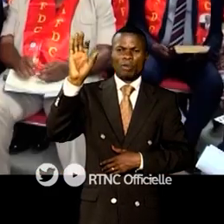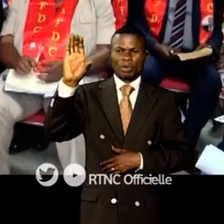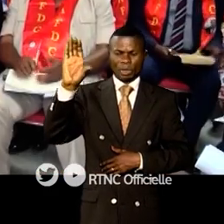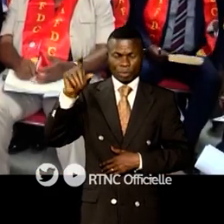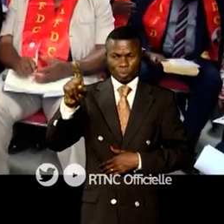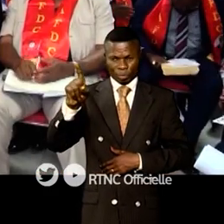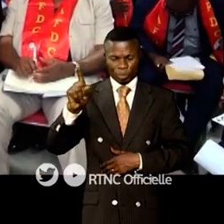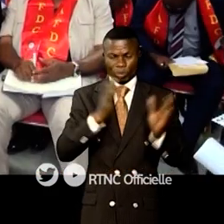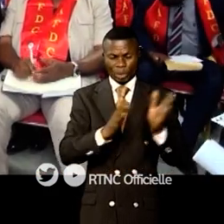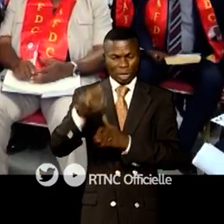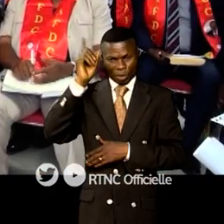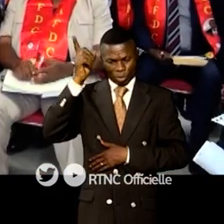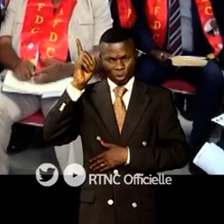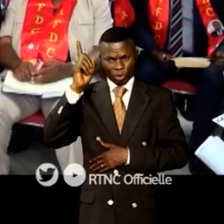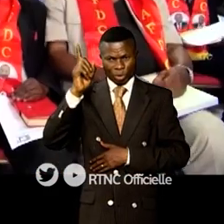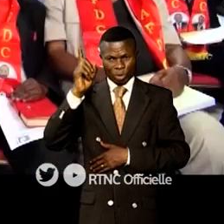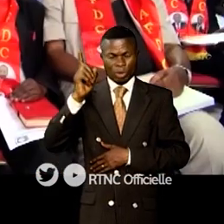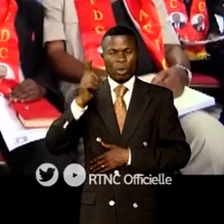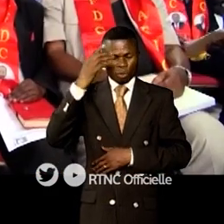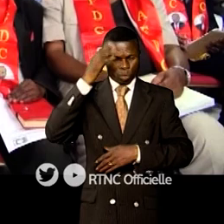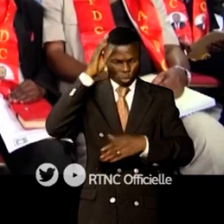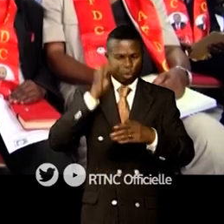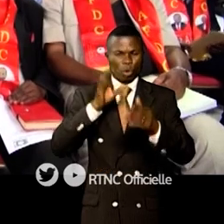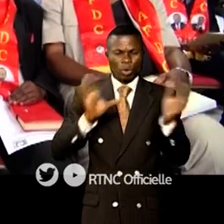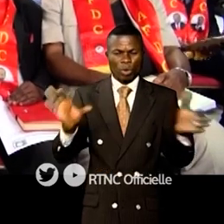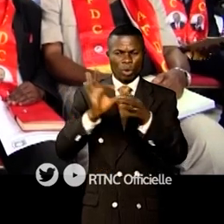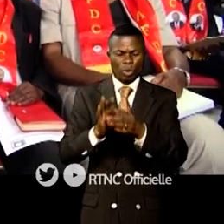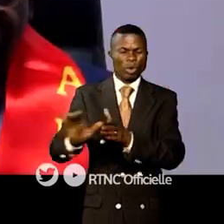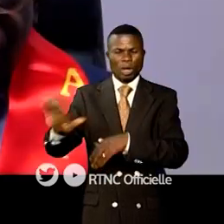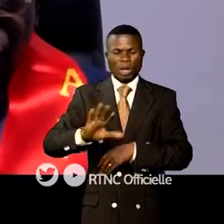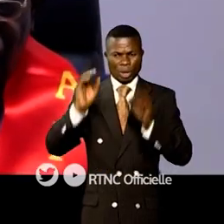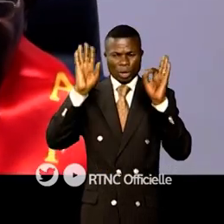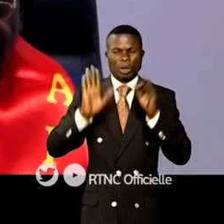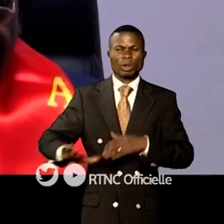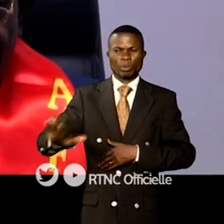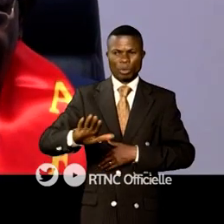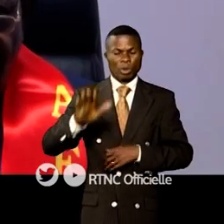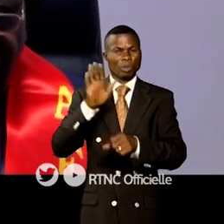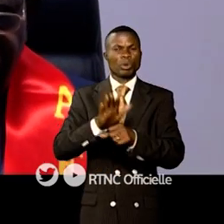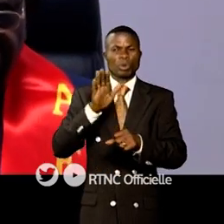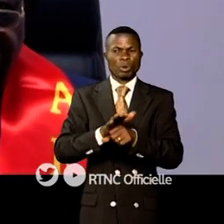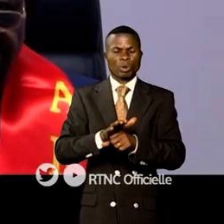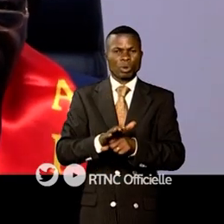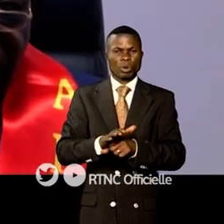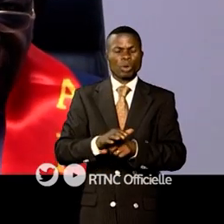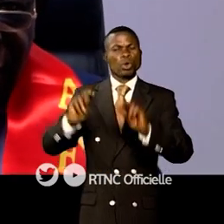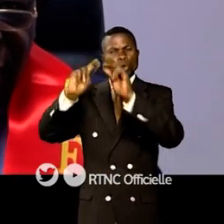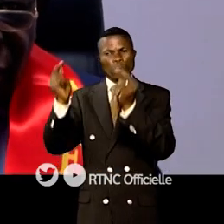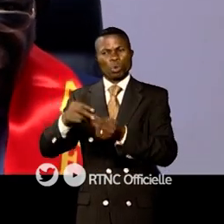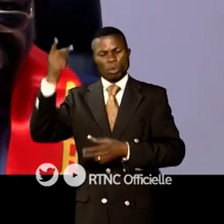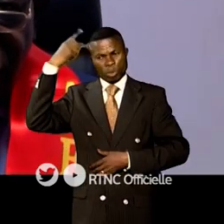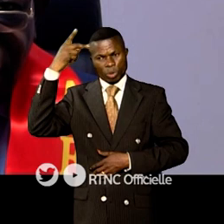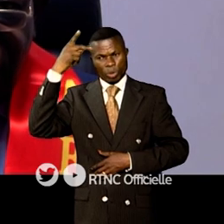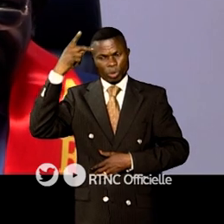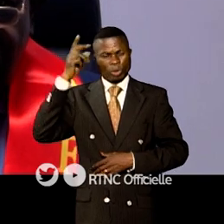Lukwebo se range en première ligne pour le bateau Union Sacrée pour la Nation. Beaucoup de nos propositions